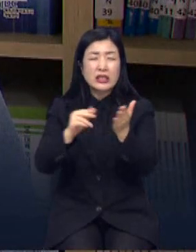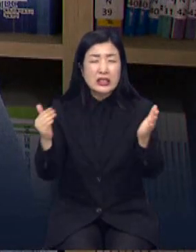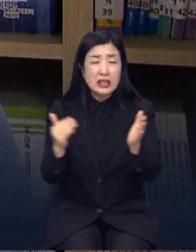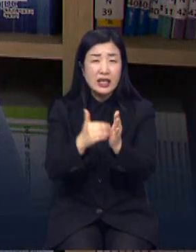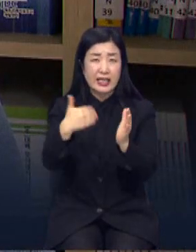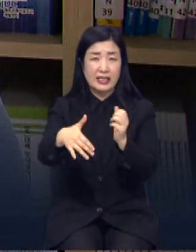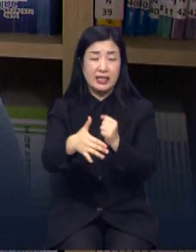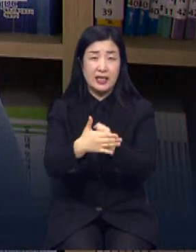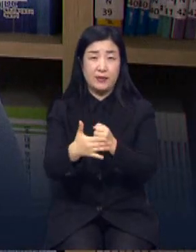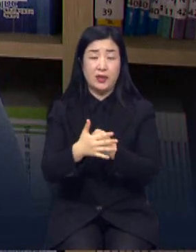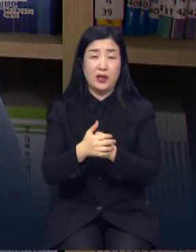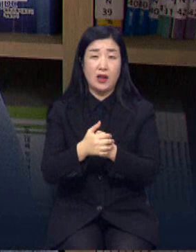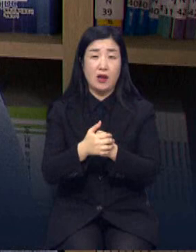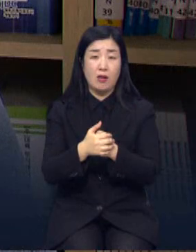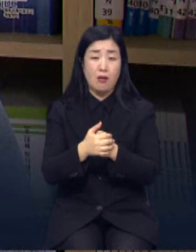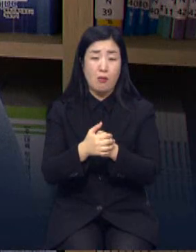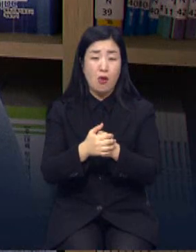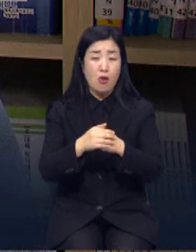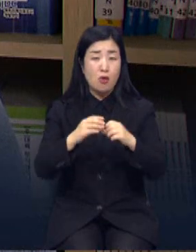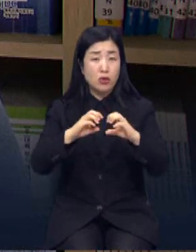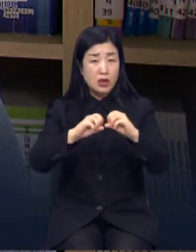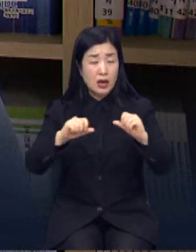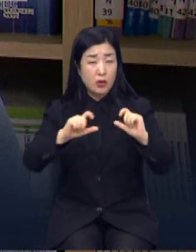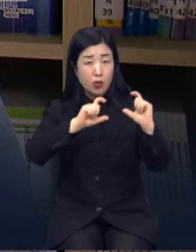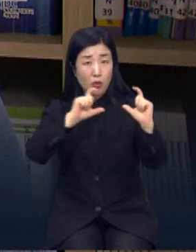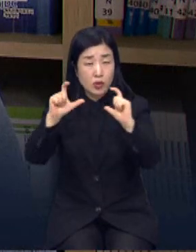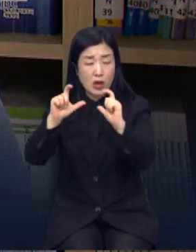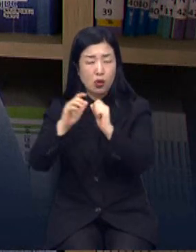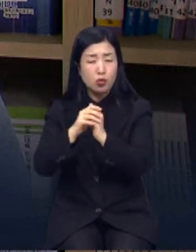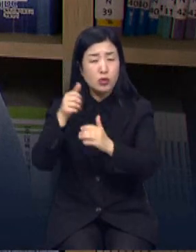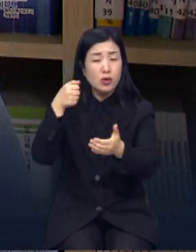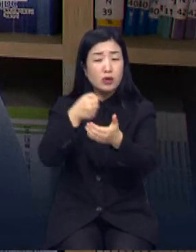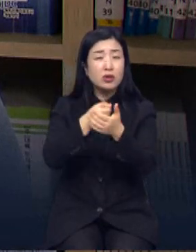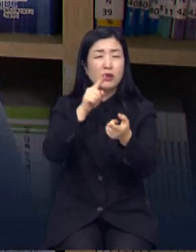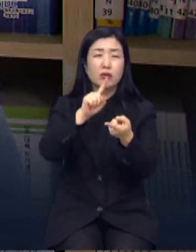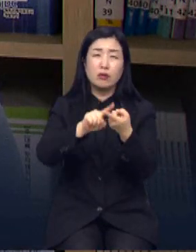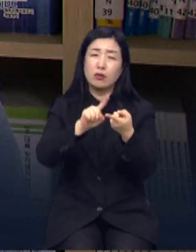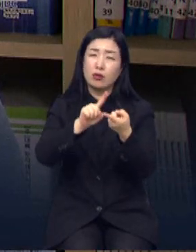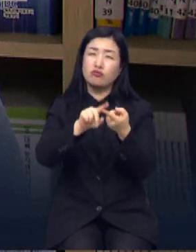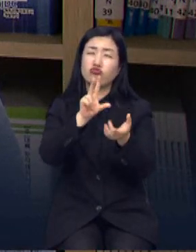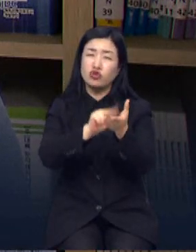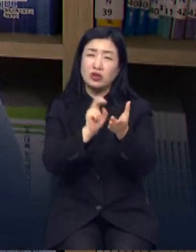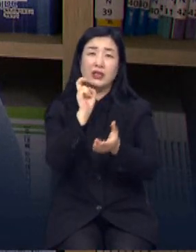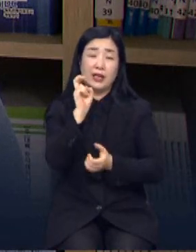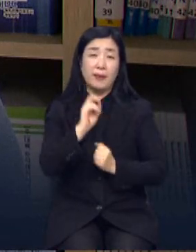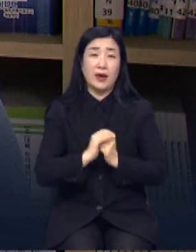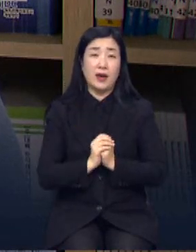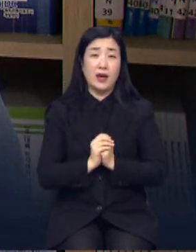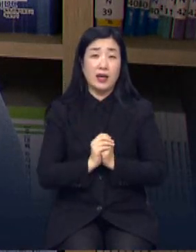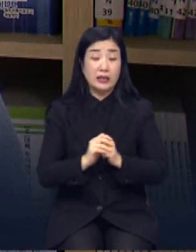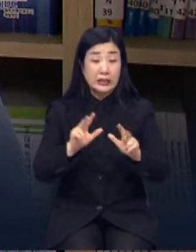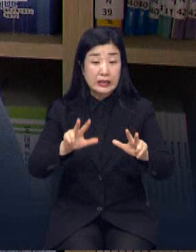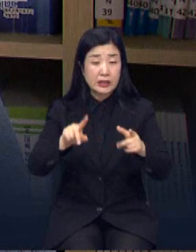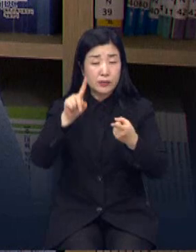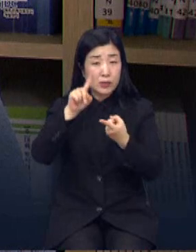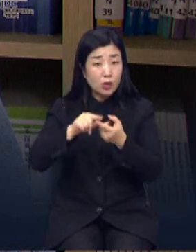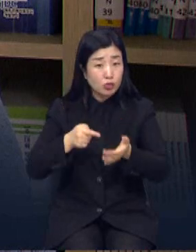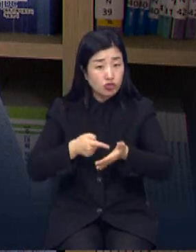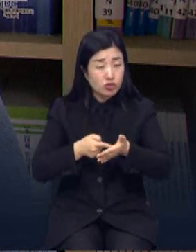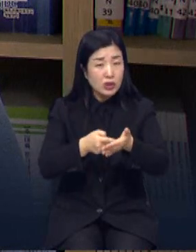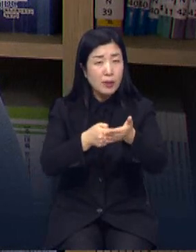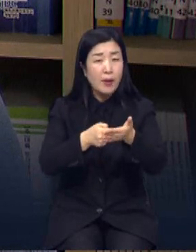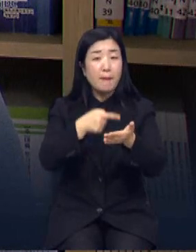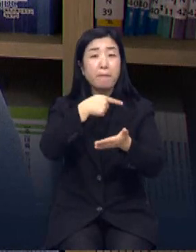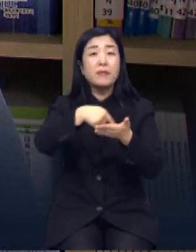않고 그 고시를 하고 결정을 했다는 것 자체가 문제인 것 같습니다. 지금 이대로 가면